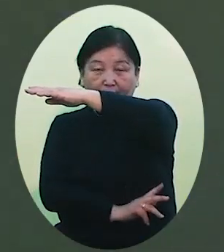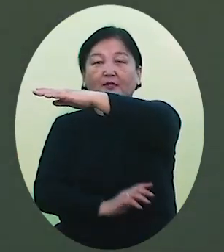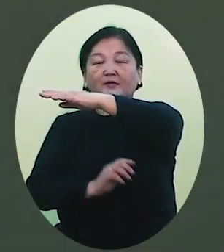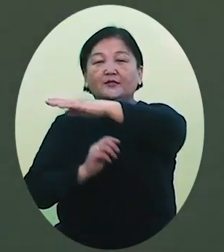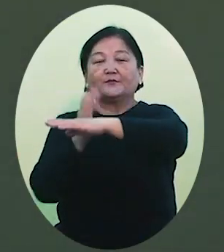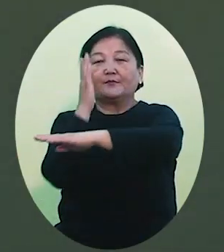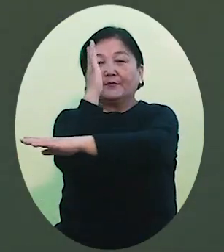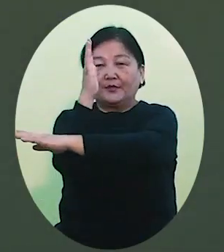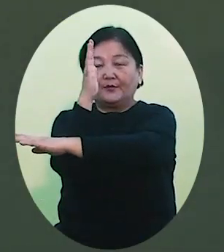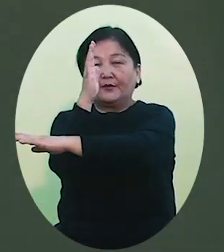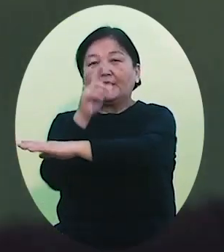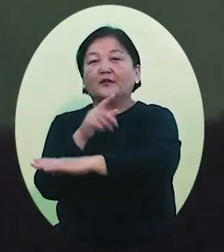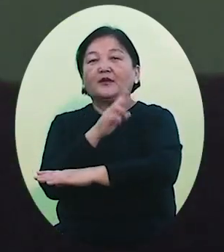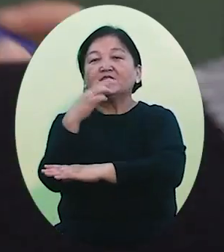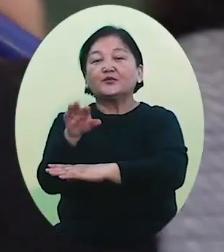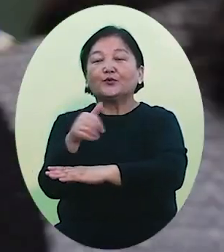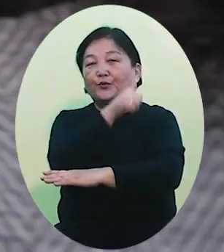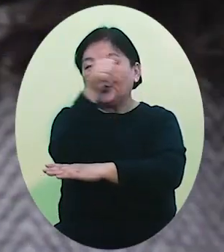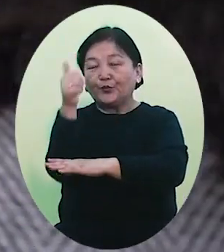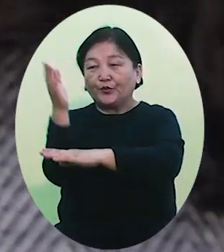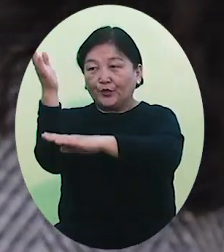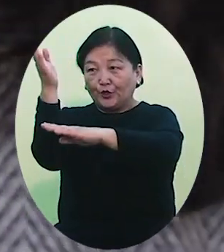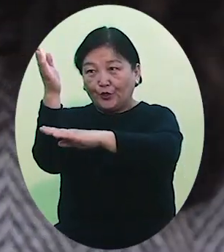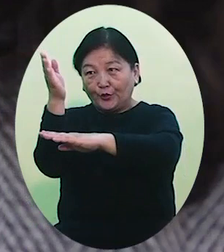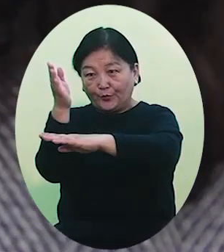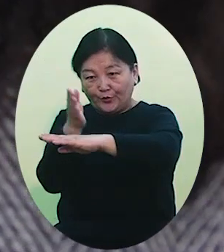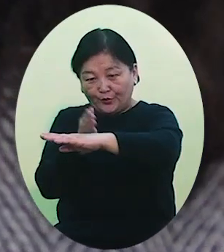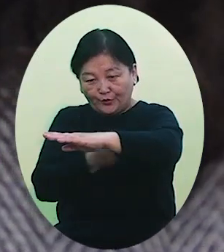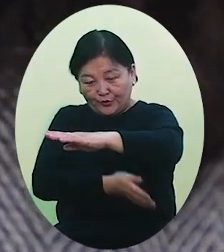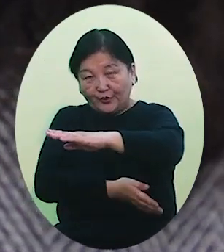энэ цэгүүдийн хооронд нь холбоо татчихье.